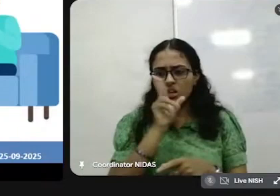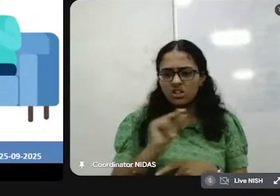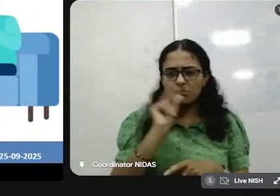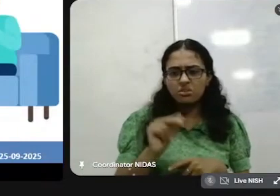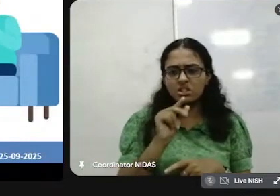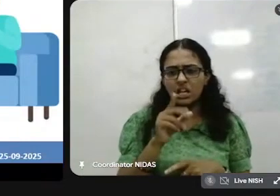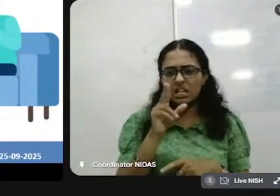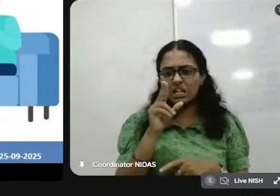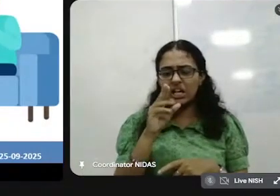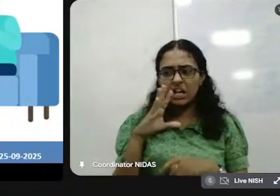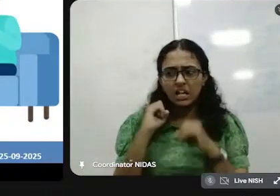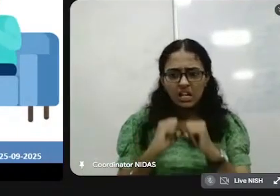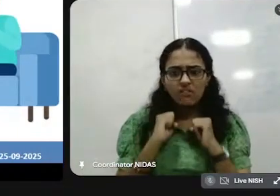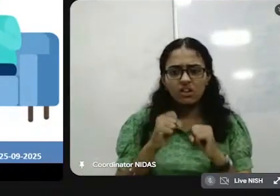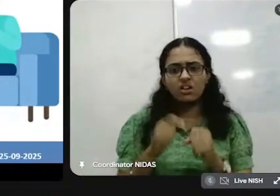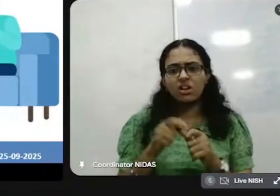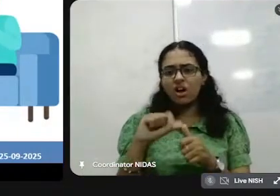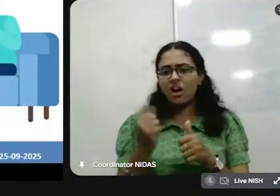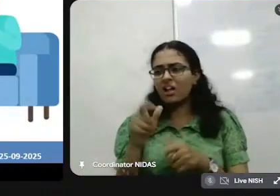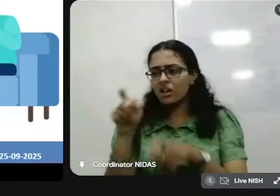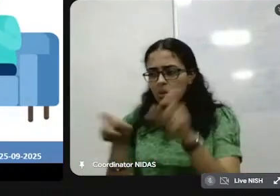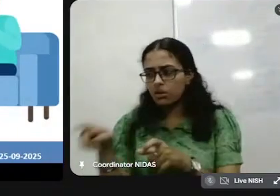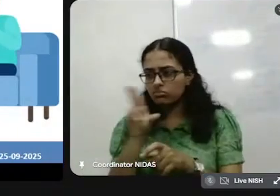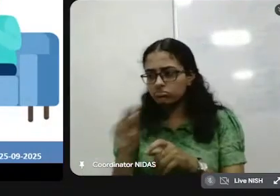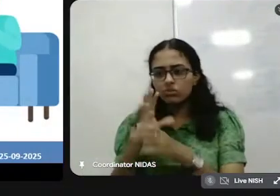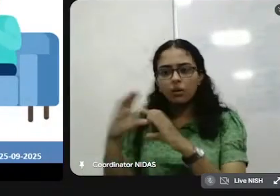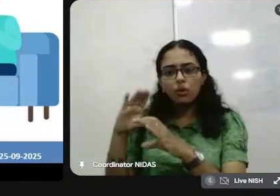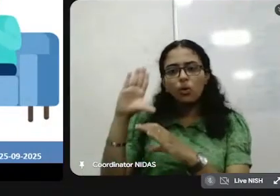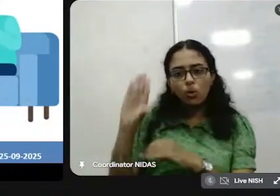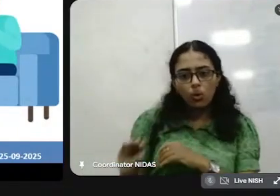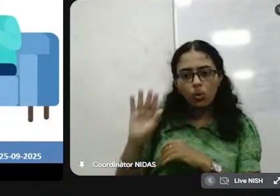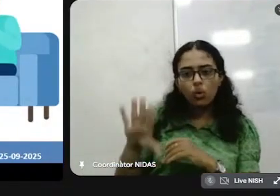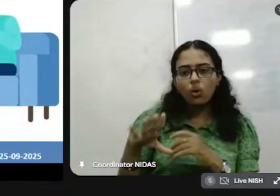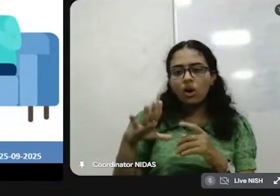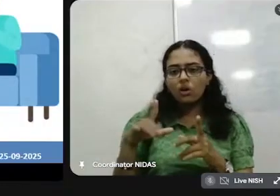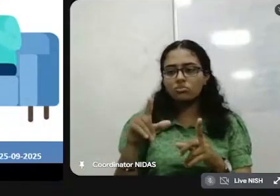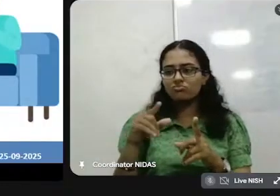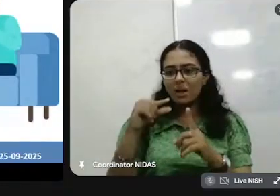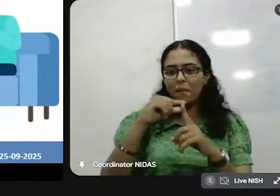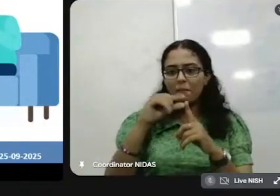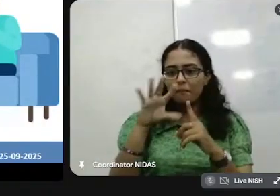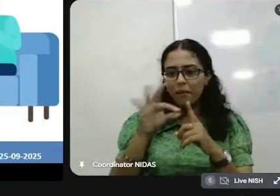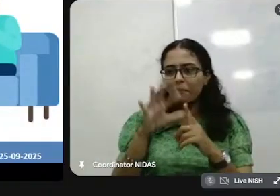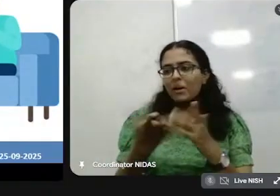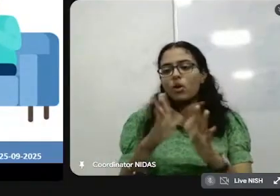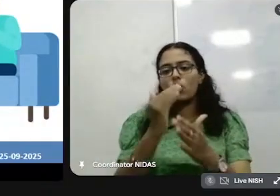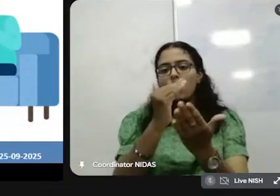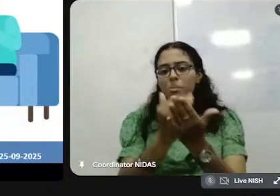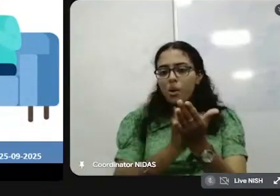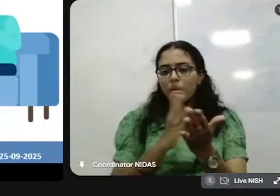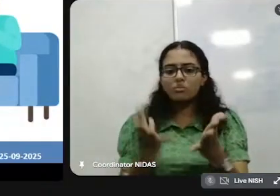സംസാരിക്കാനുള്ള പ്രശ്നങ്ങൾ വന്നു കഴിഞ്ഞാൽ ആൾക്കാരെ ഫേസ് ചെയ്യാനുള്ള ബുദ്ധിമുട്ടുണ്ടായിരിക്കാം. അതേപോലെ തന്നെ പൊതുവിൽ പോകാനും ഫങ്ഷൻസിന് പോകാനും